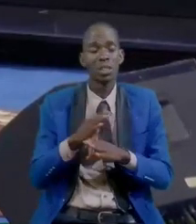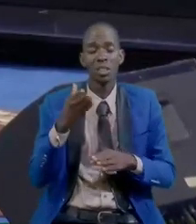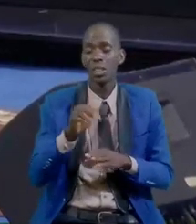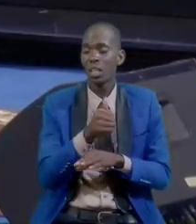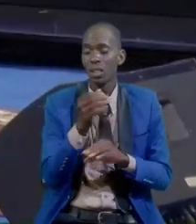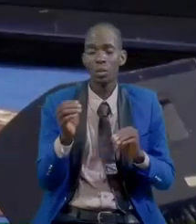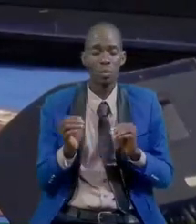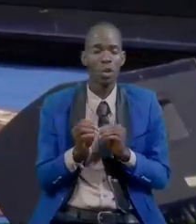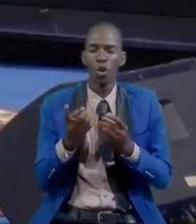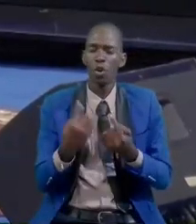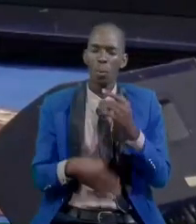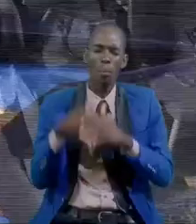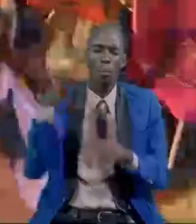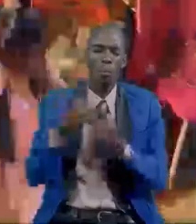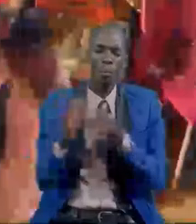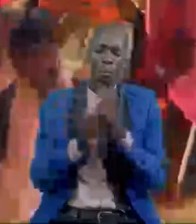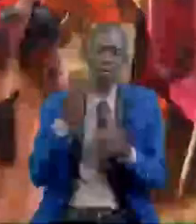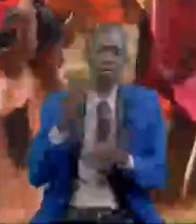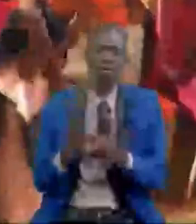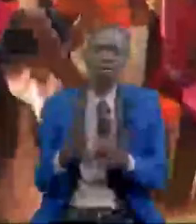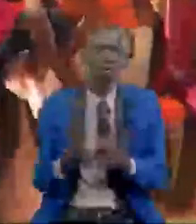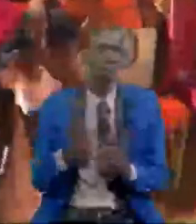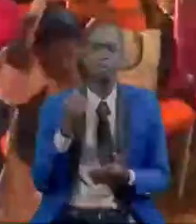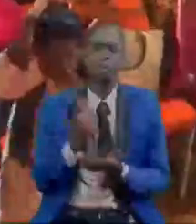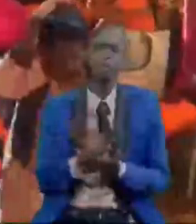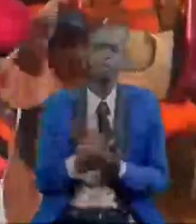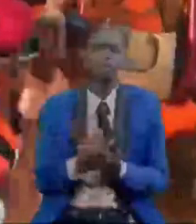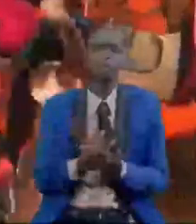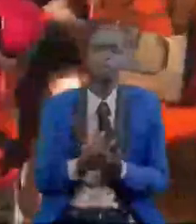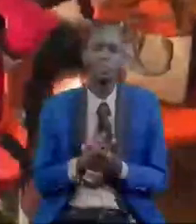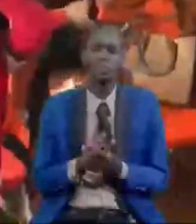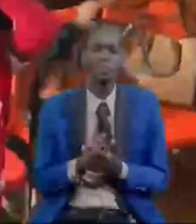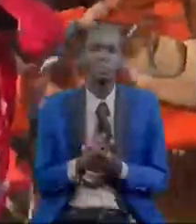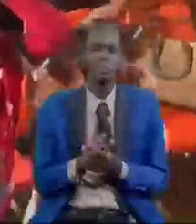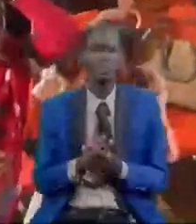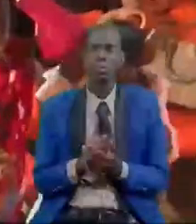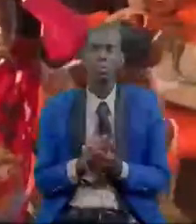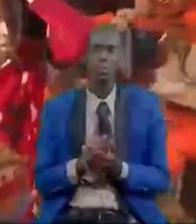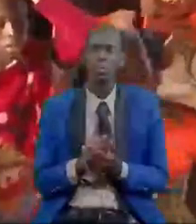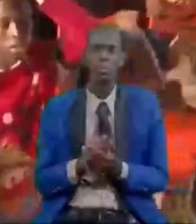affaire là-bas. Sors au nom de Jésus.